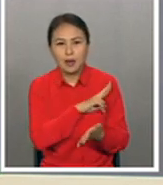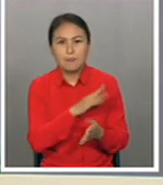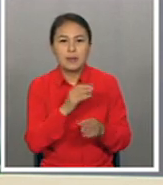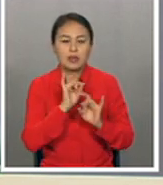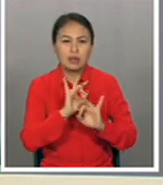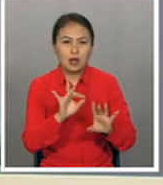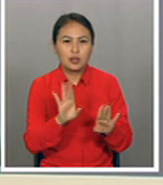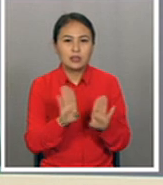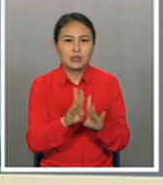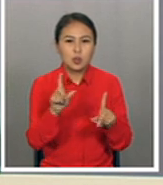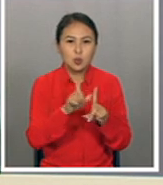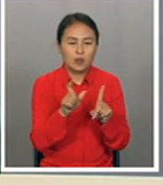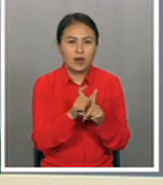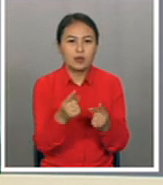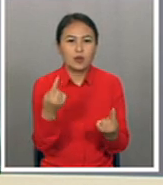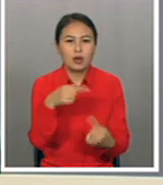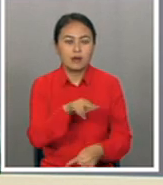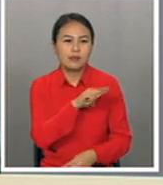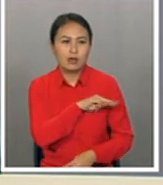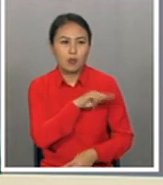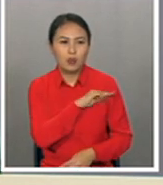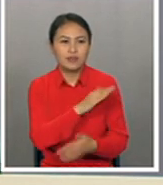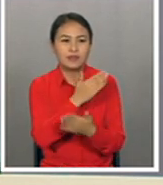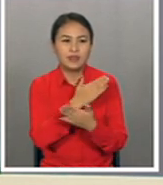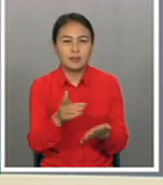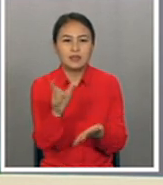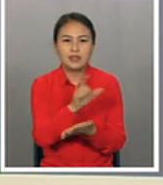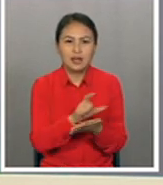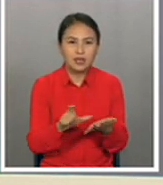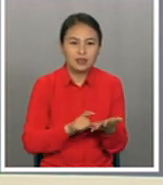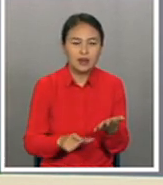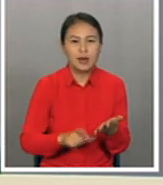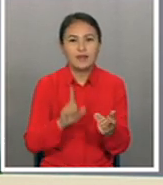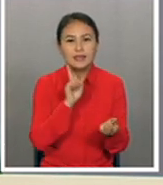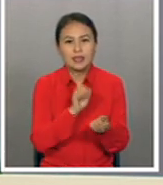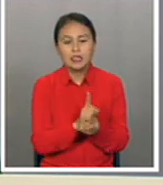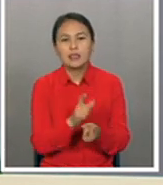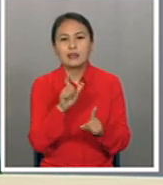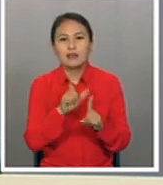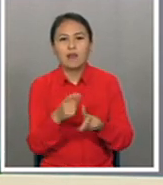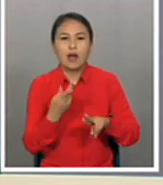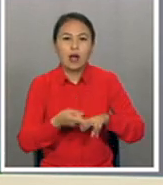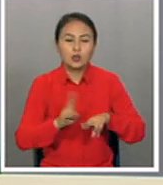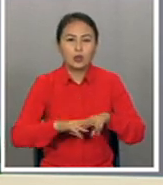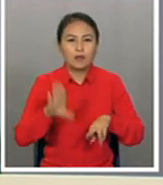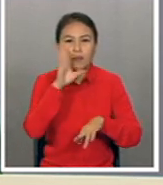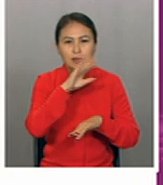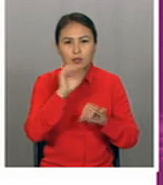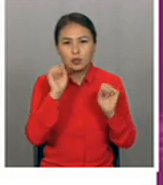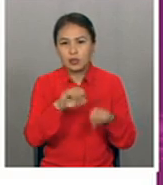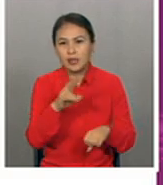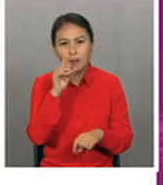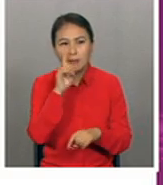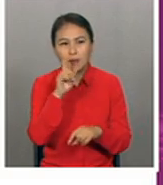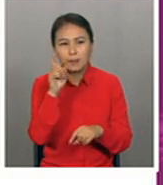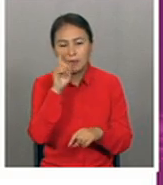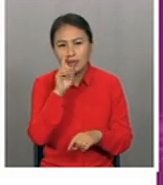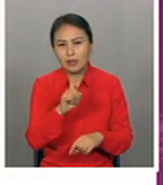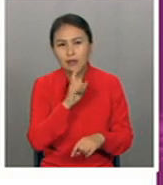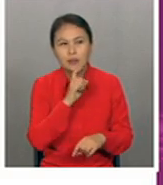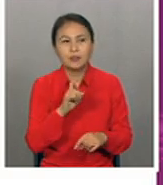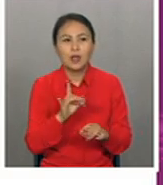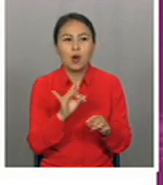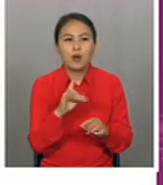вам словарную работу. Ведь в этом стихотворении встретятся слова, которые вам, возможно, непонятны. Роса,